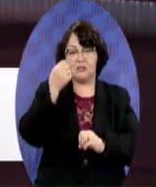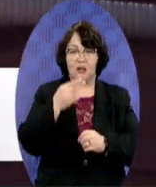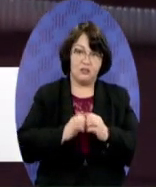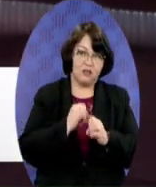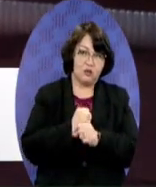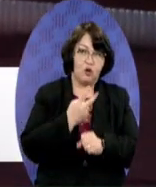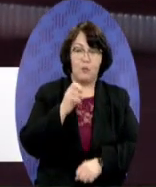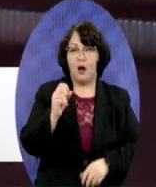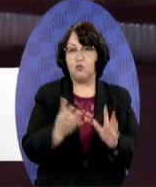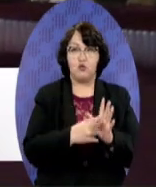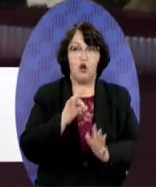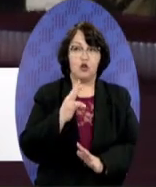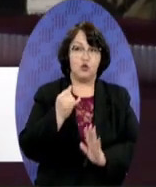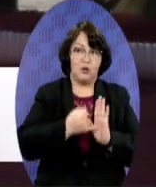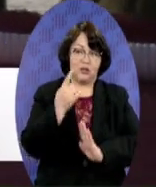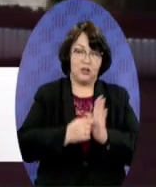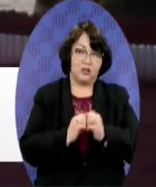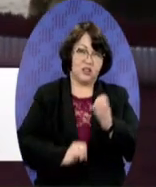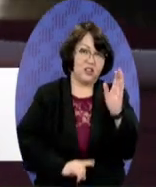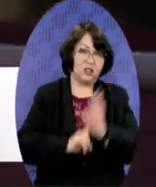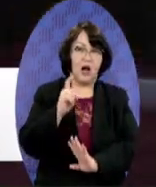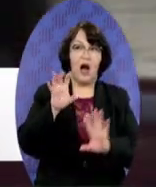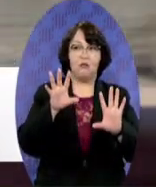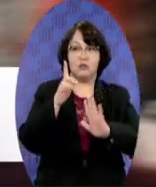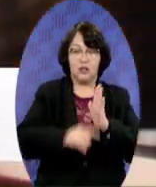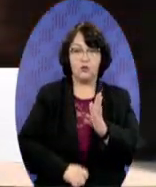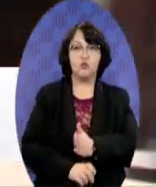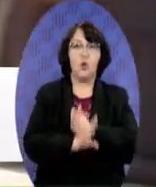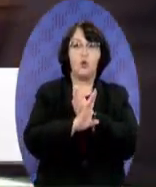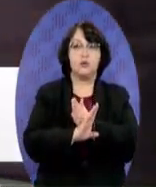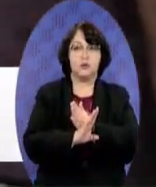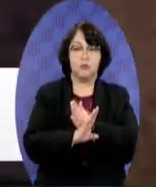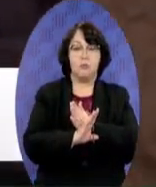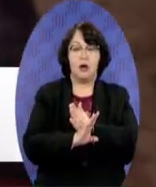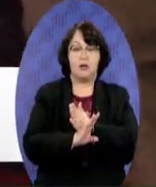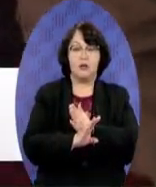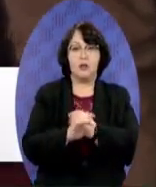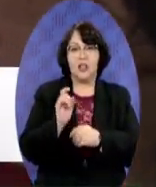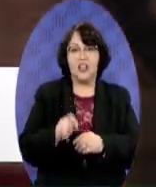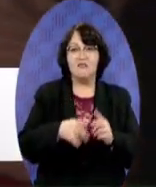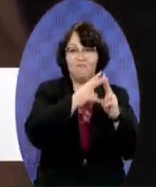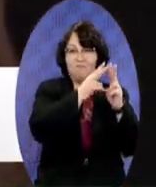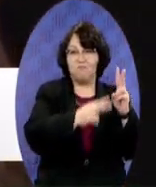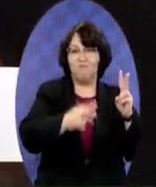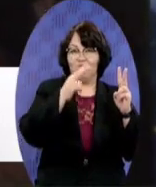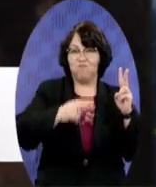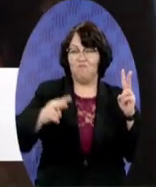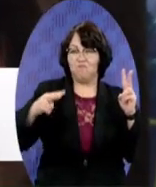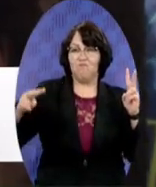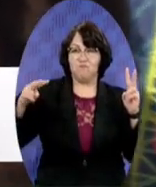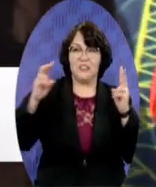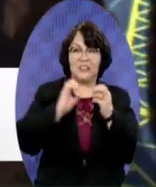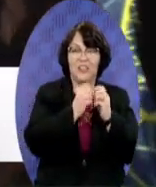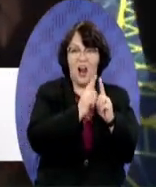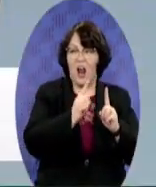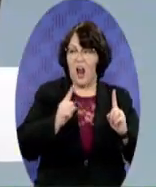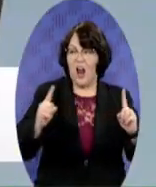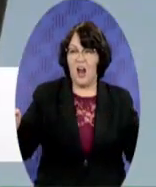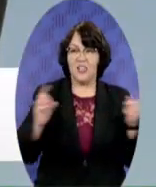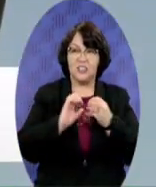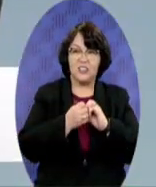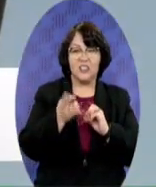оны 6 дугаар сард эхлүүлж 10 дугаар сард дуусгасан байна. За цахилгааны шугам татах дэд станцын барилга